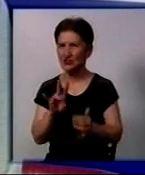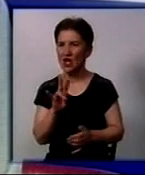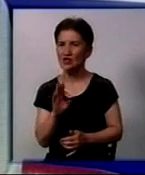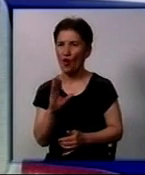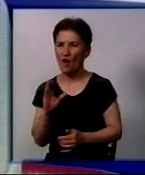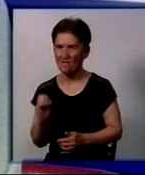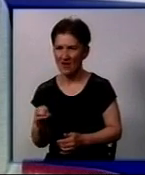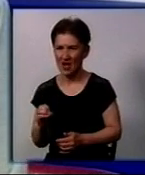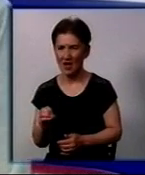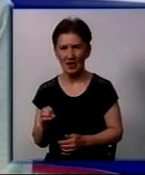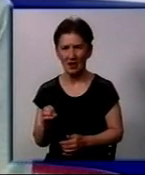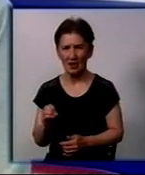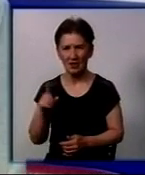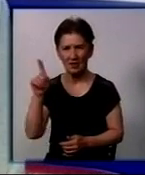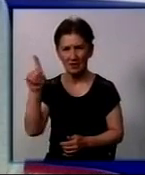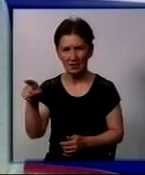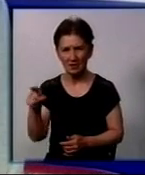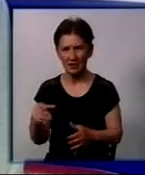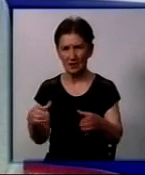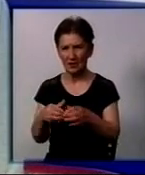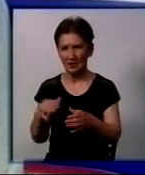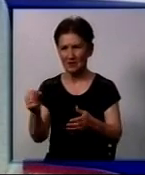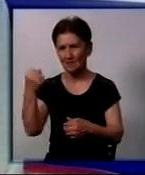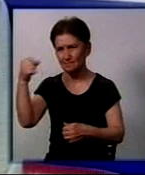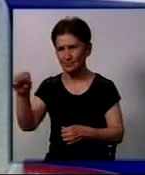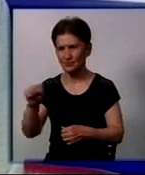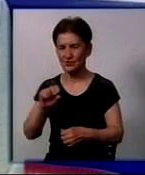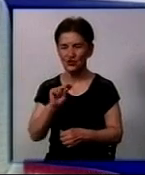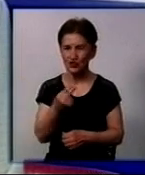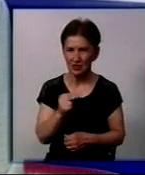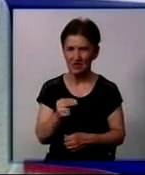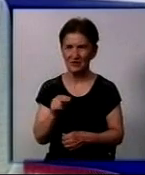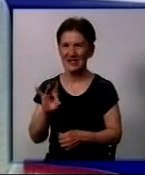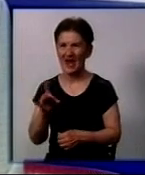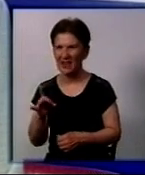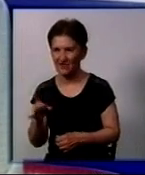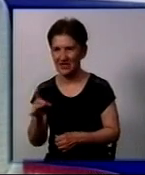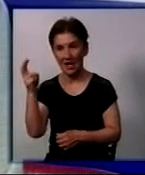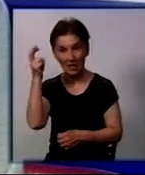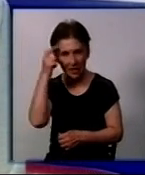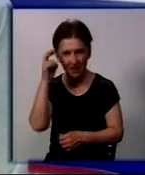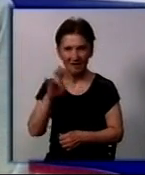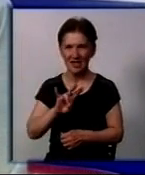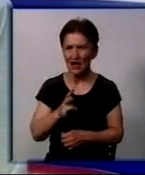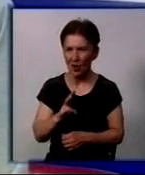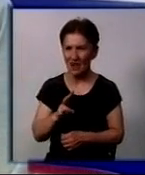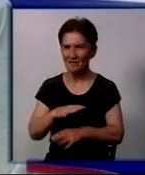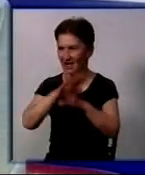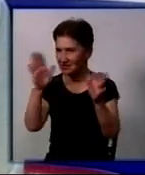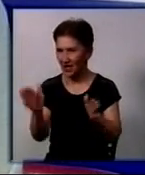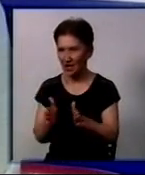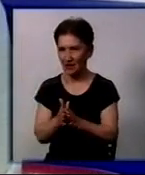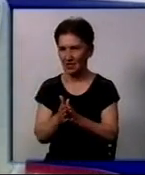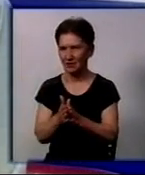Киселів Чернівецької області. У своїй групі чемпіони обіграли команди Чернівецької, Рівненської областей, Києва та Миколаєва із загальним